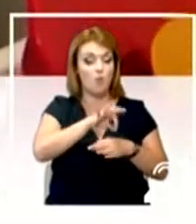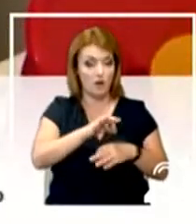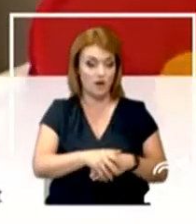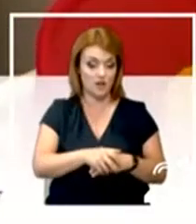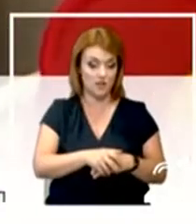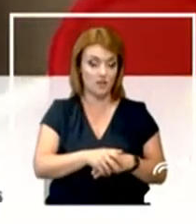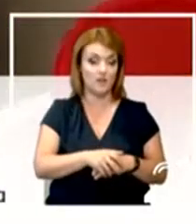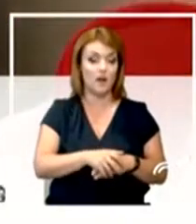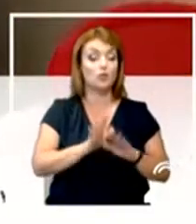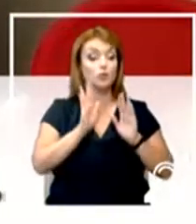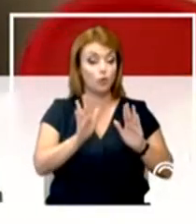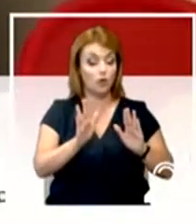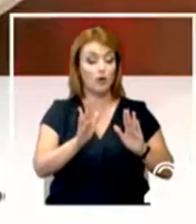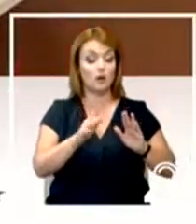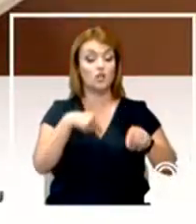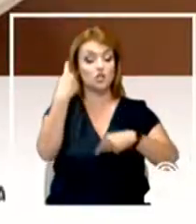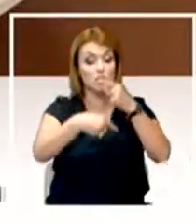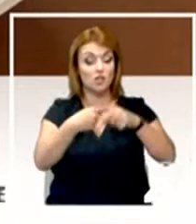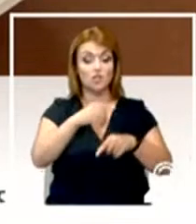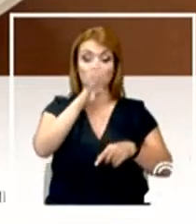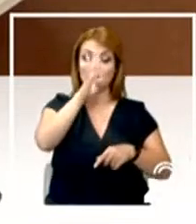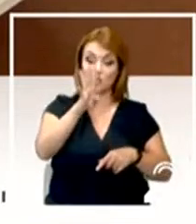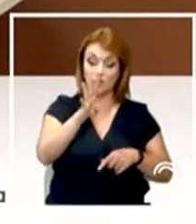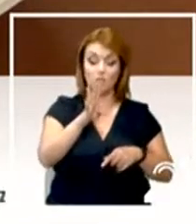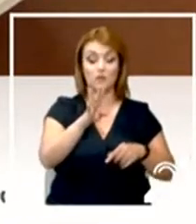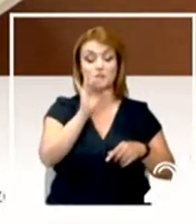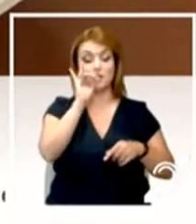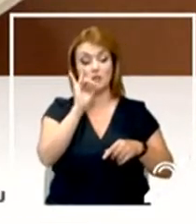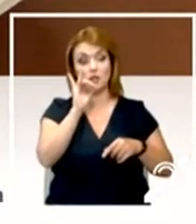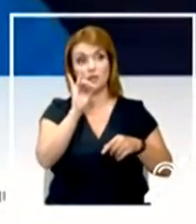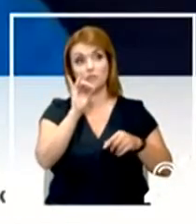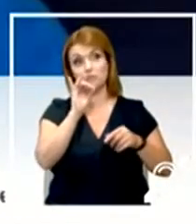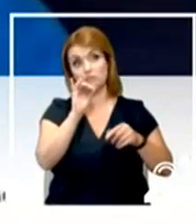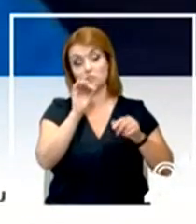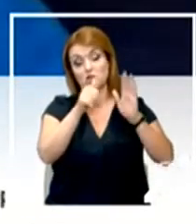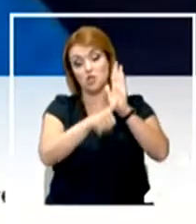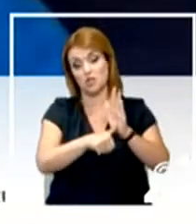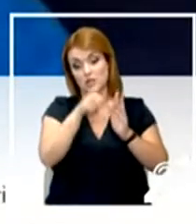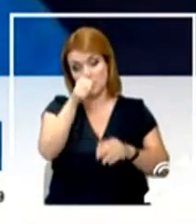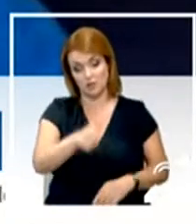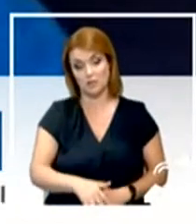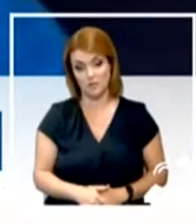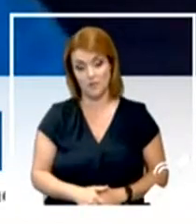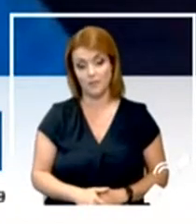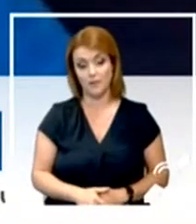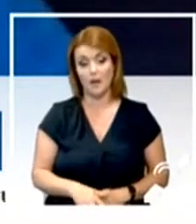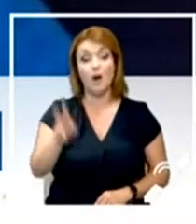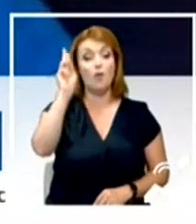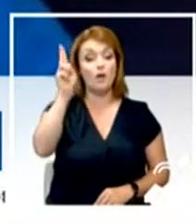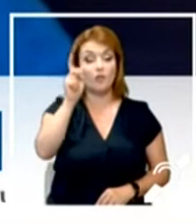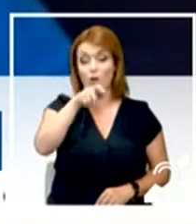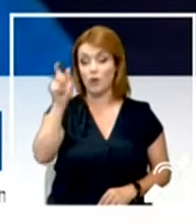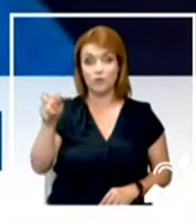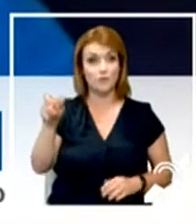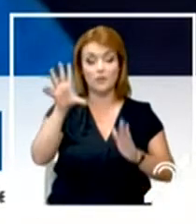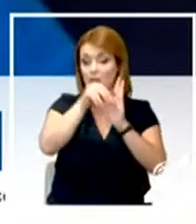variantele Omicron. Persoanele care pot să aștepte și nu prezintă un risc important imediat,